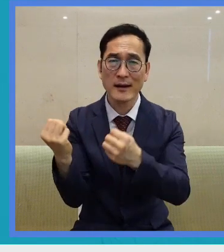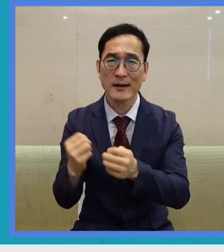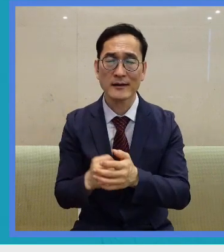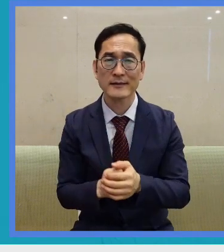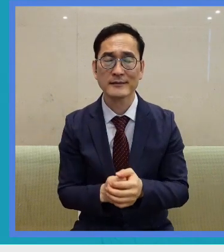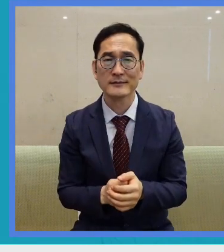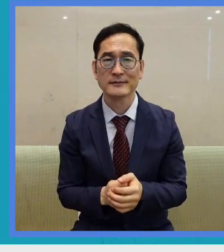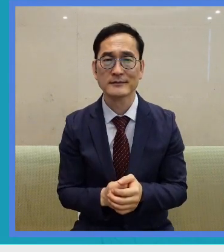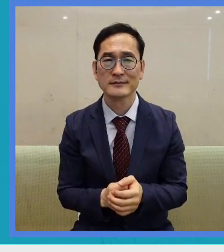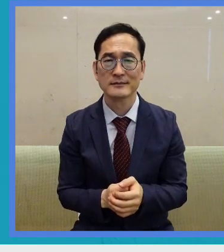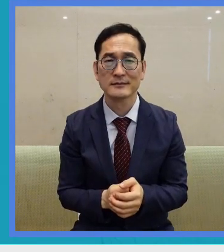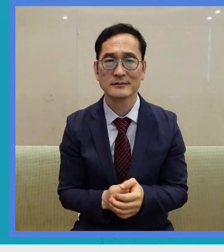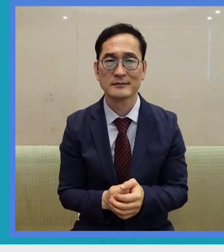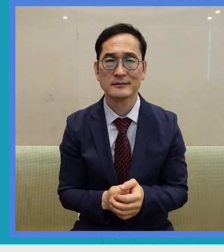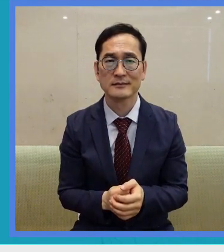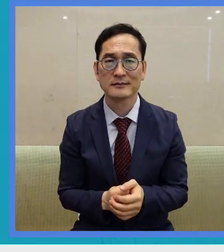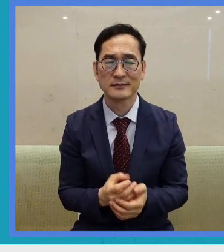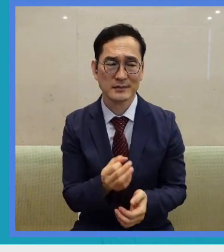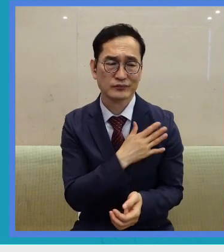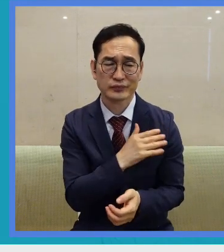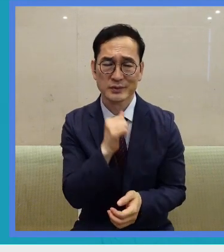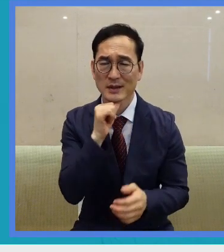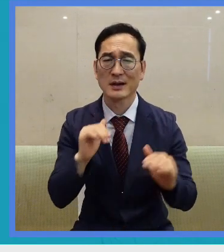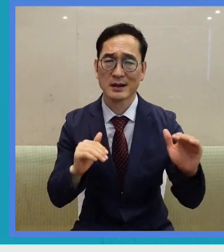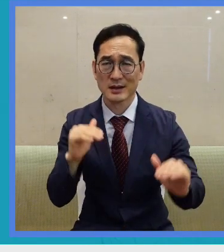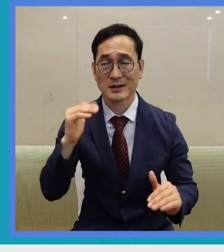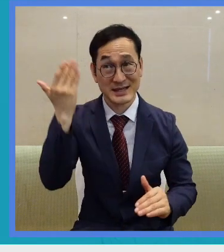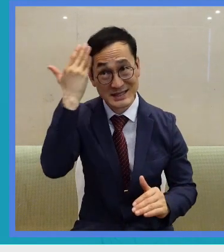이런 경우에 이제 사회적 격차를 늘릴 수 있는 그런